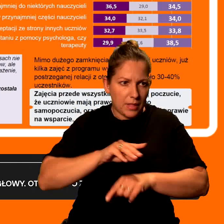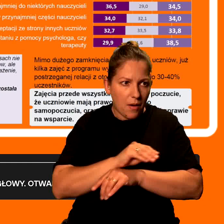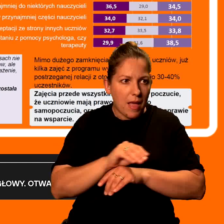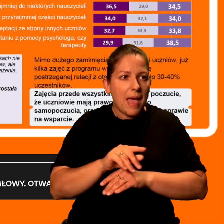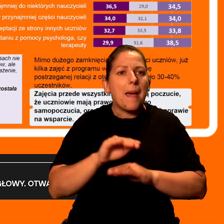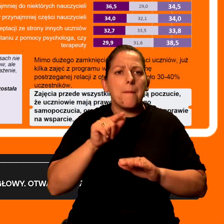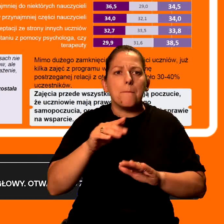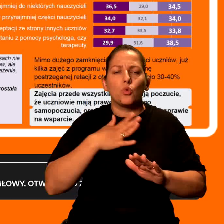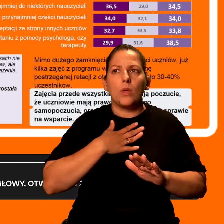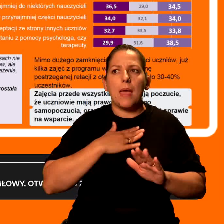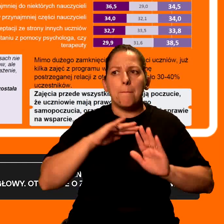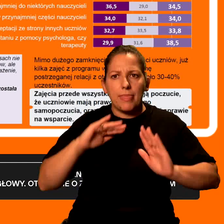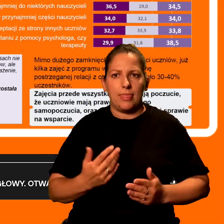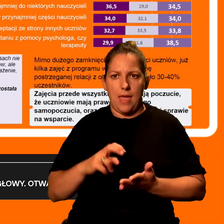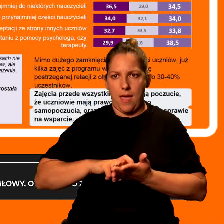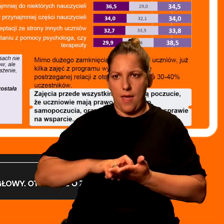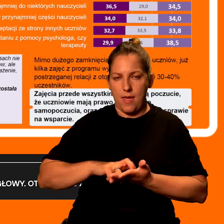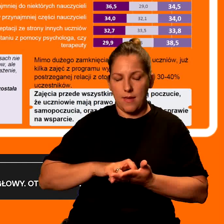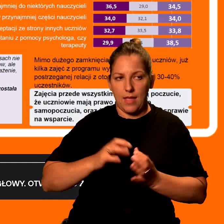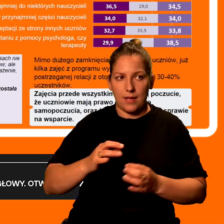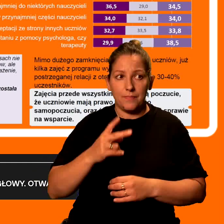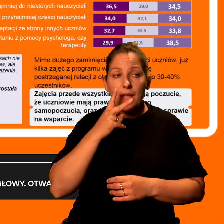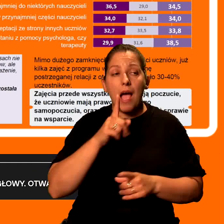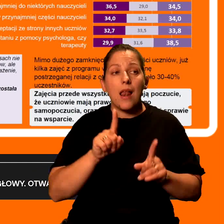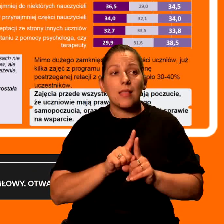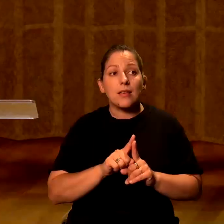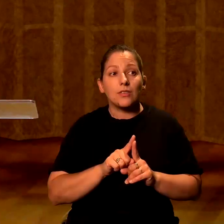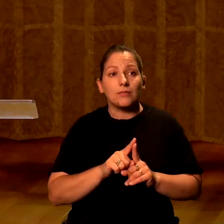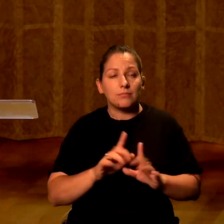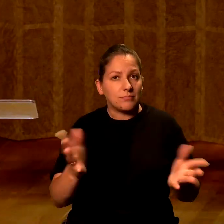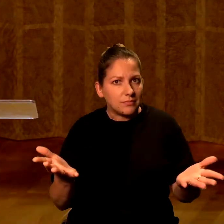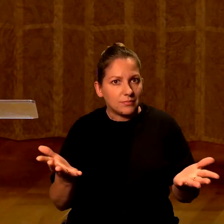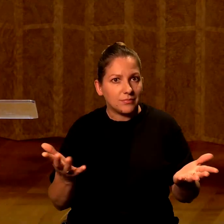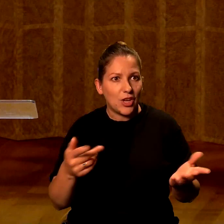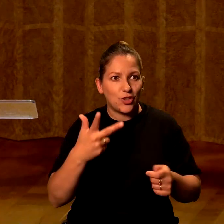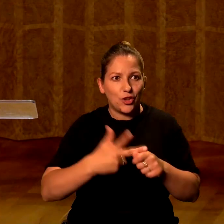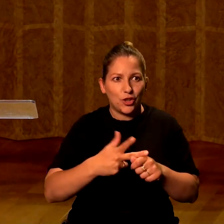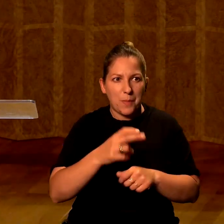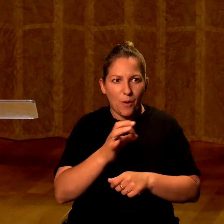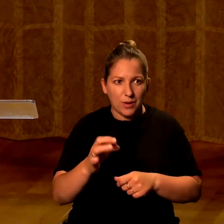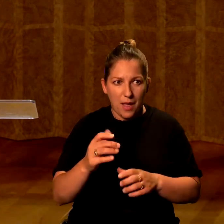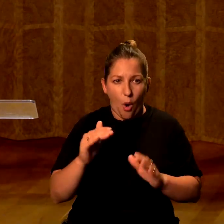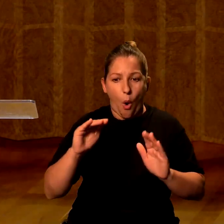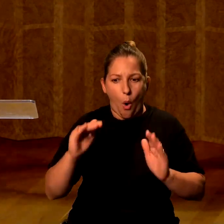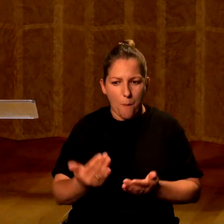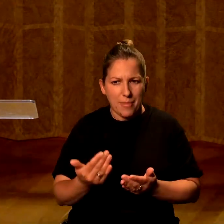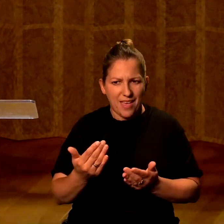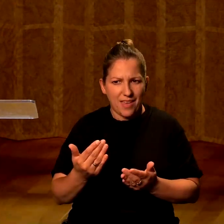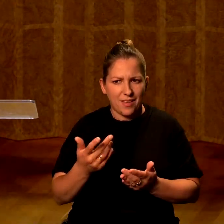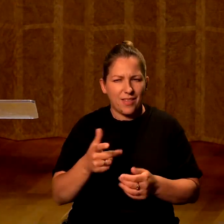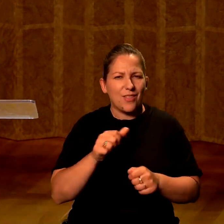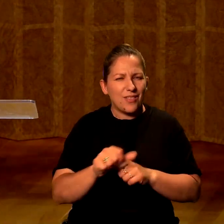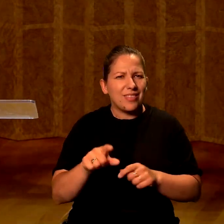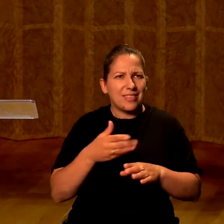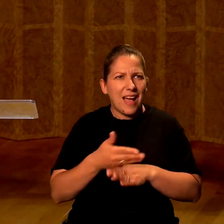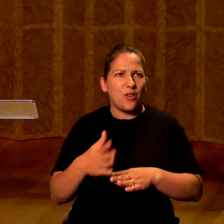obawia mniej po zajęciach z programu. Ale z drugiej strony, że tak powiem, hello, 30% się obawia mniej. To są znowu ogromne